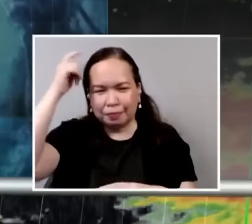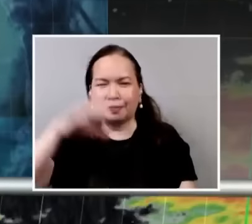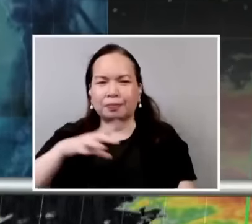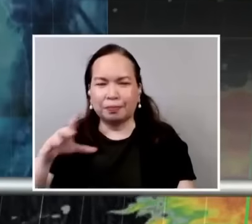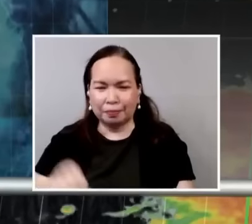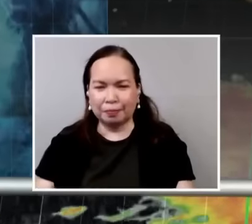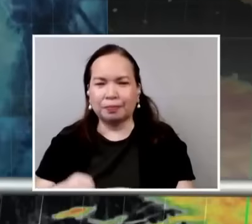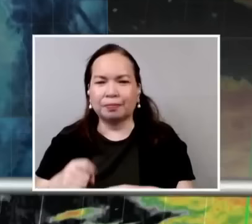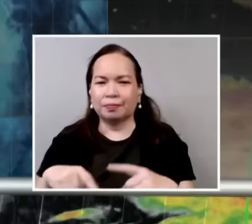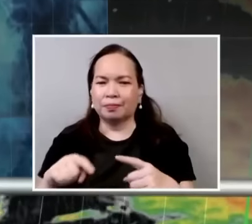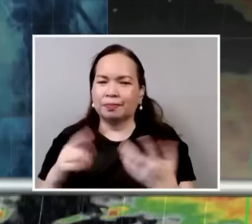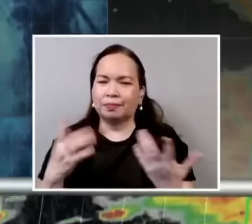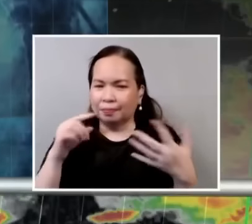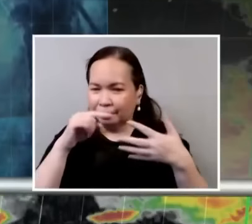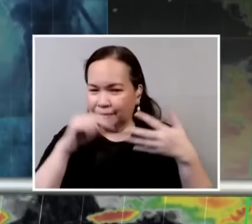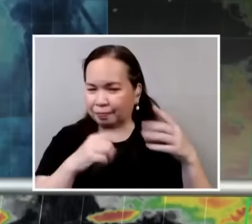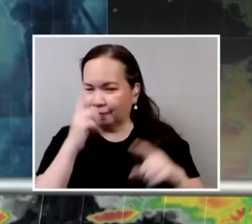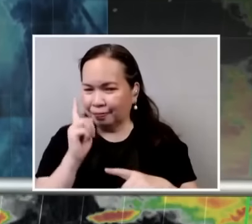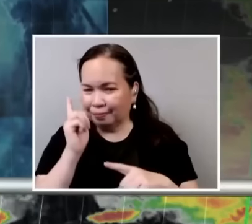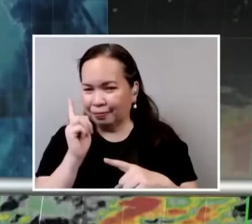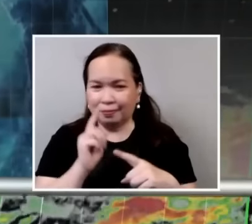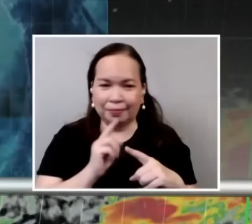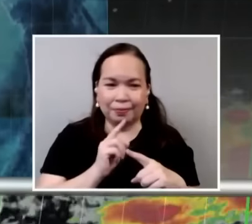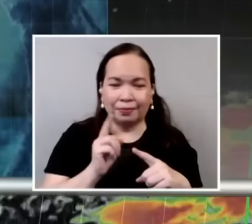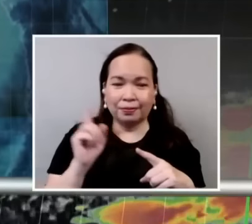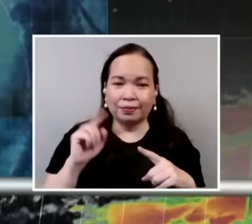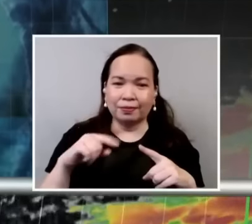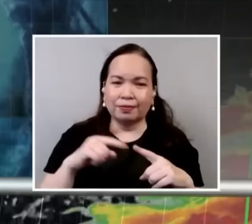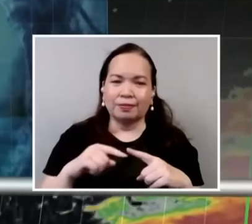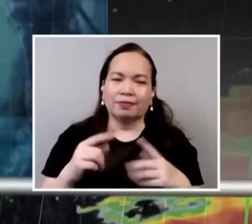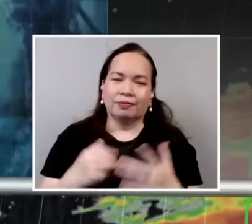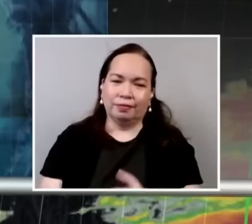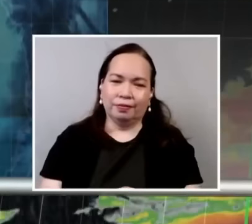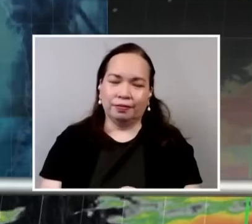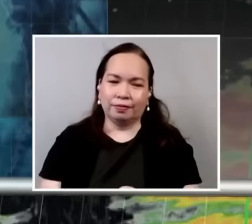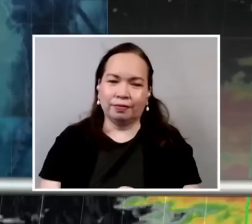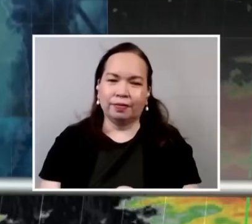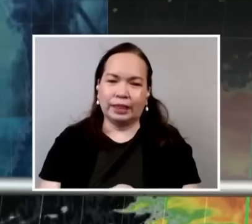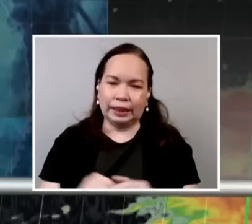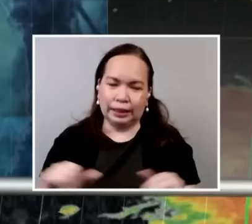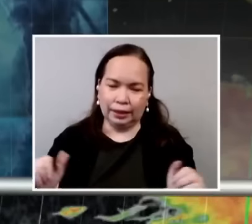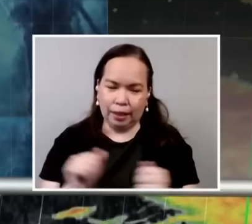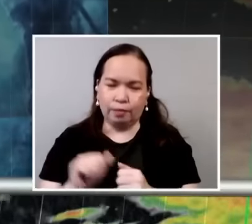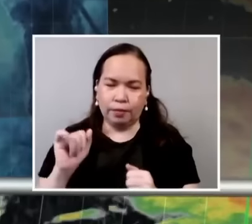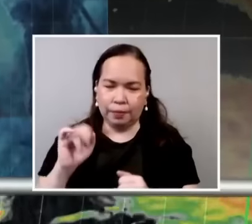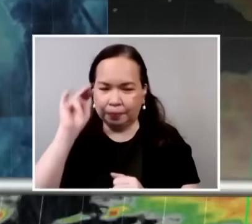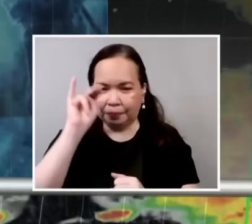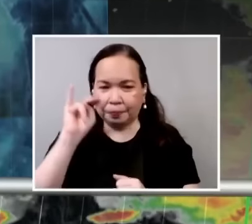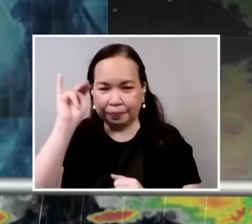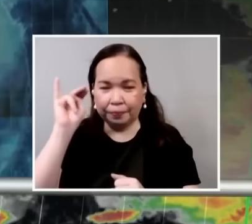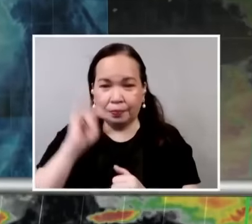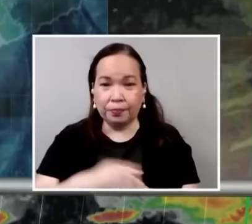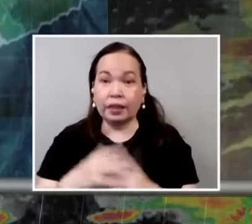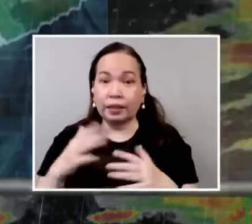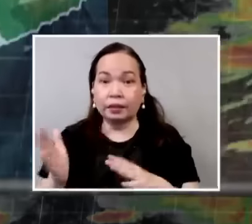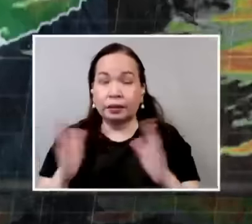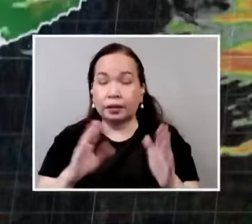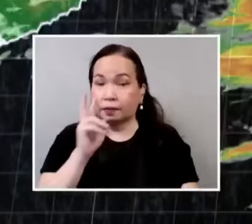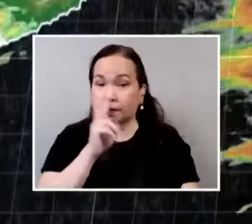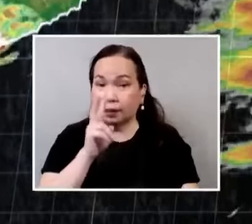at Eastern Mountain Province, Kalinga, Apayao, Central and Eastern Abra at Ilocos Norte. Sa Visayas, nakataas po